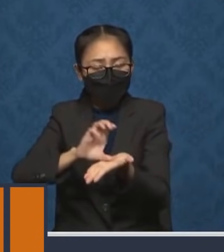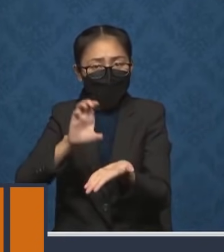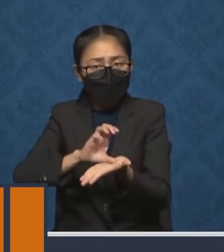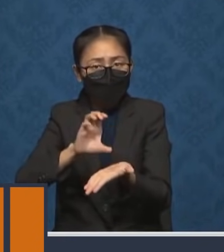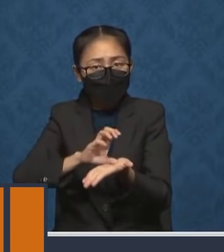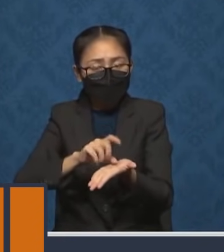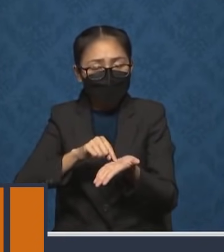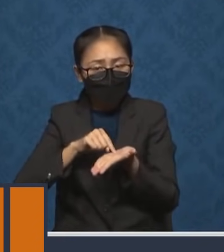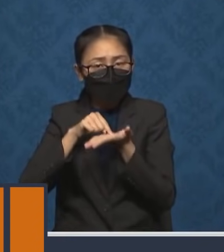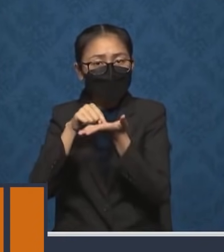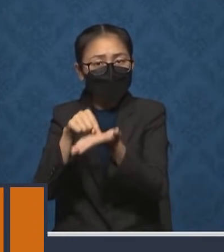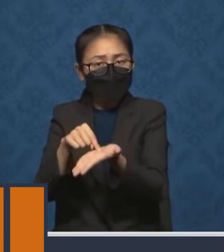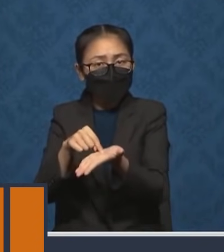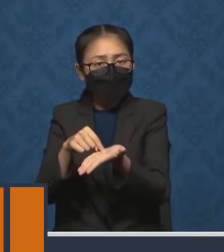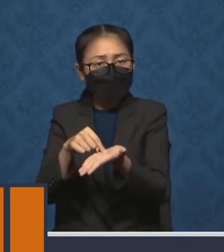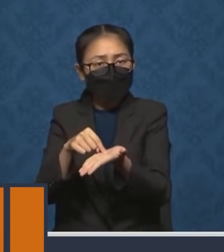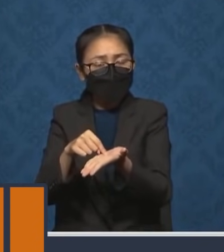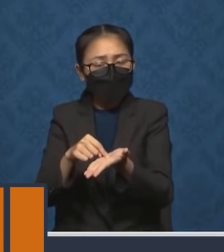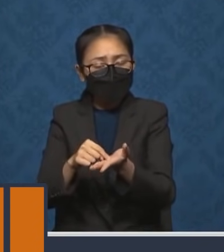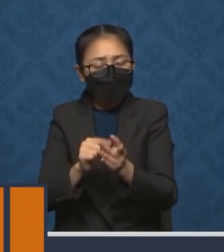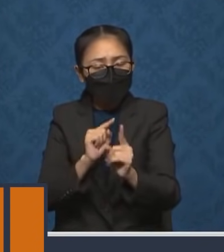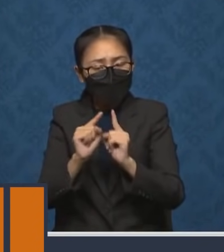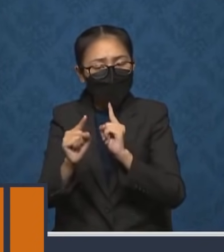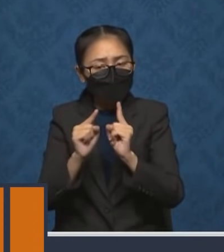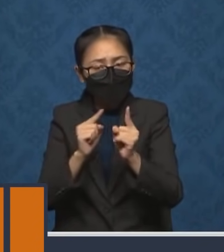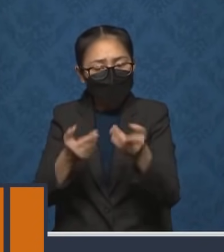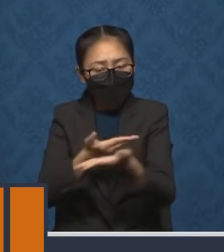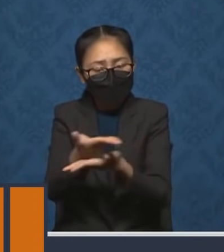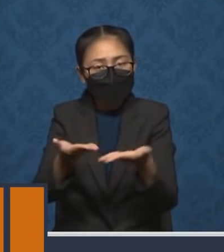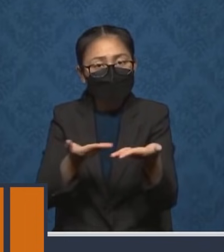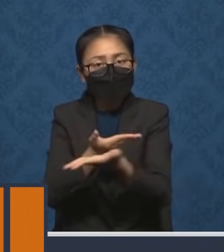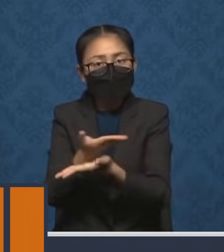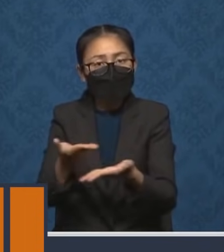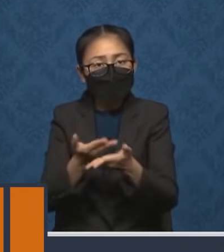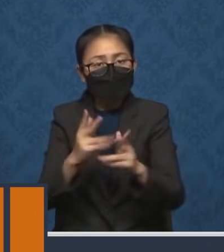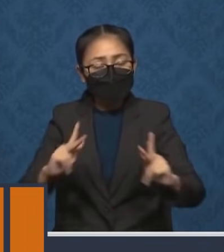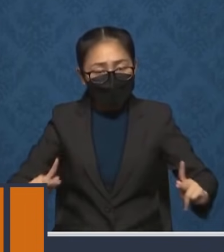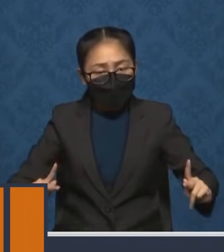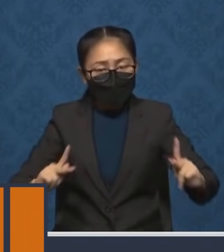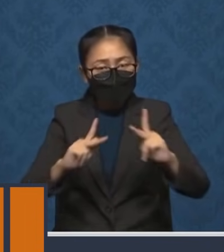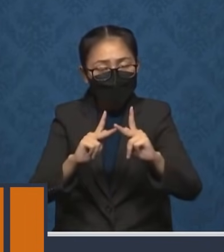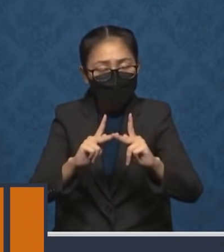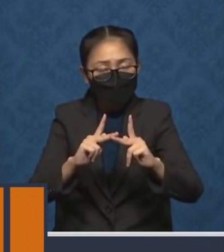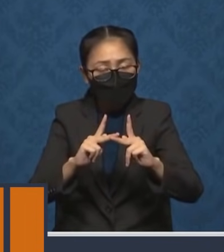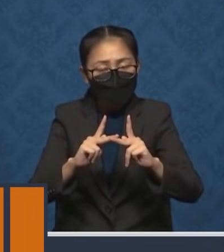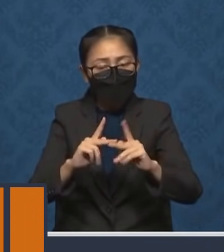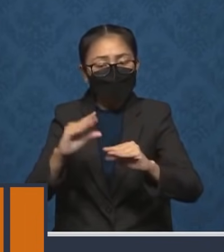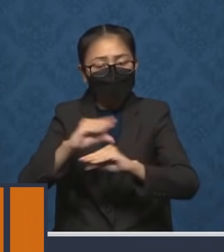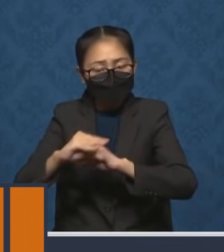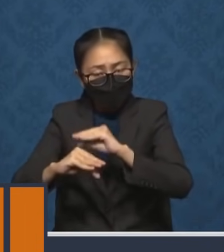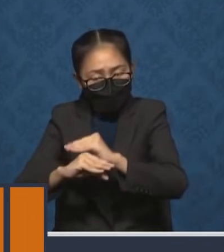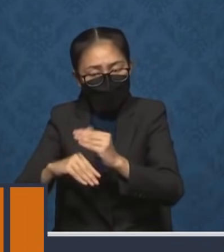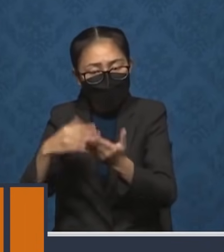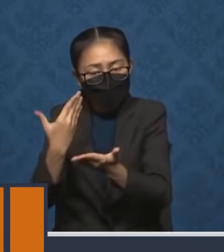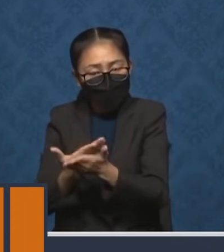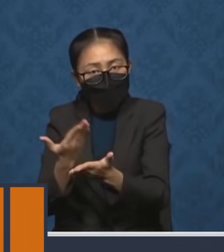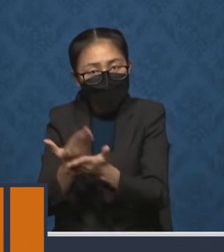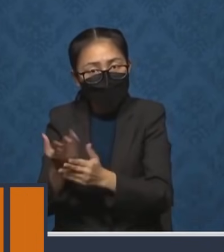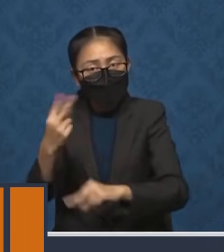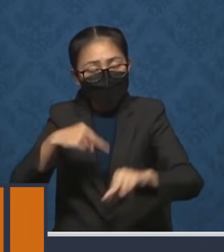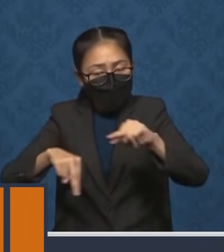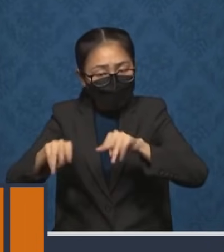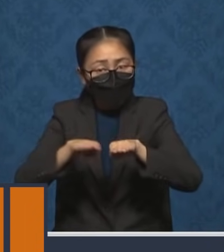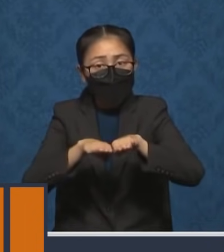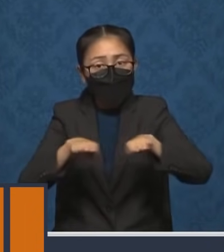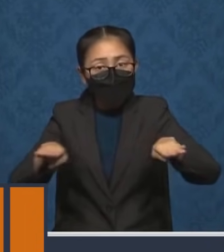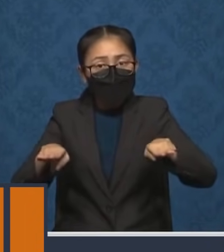สภาผู้แทนราษฎรแห่งนี้เนี่ยเราพิจารณาทุกหน่วยงานทุกโครงการทุกบาททุกสตางค์ด้วยมาตรฐาน